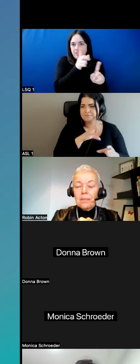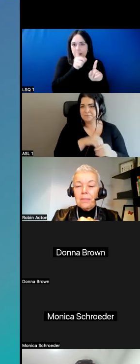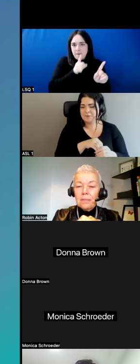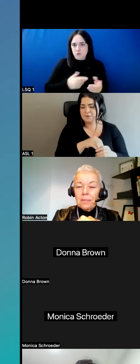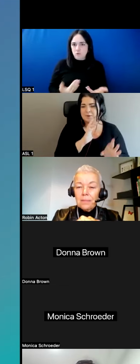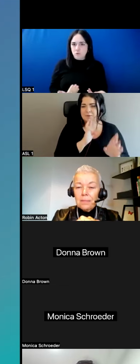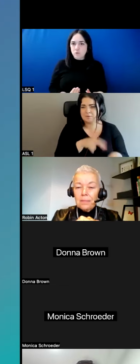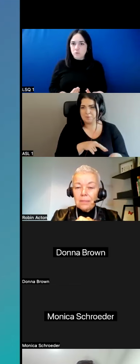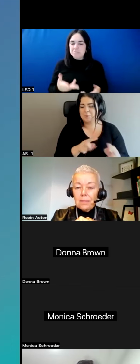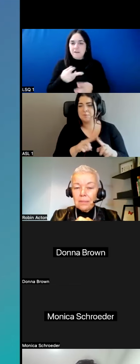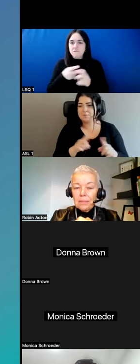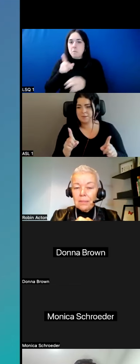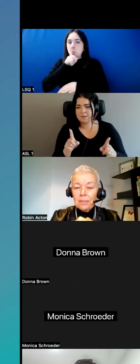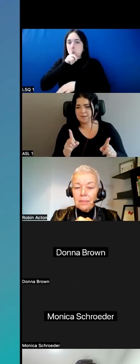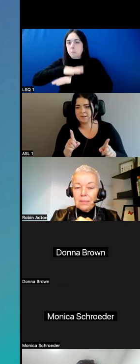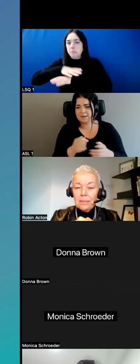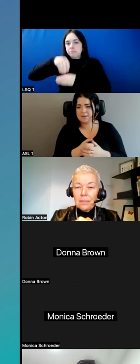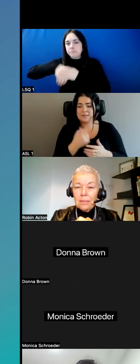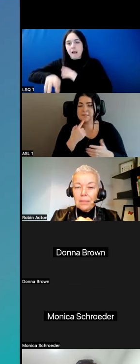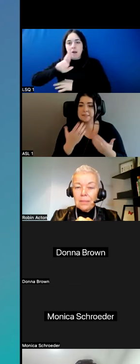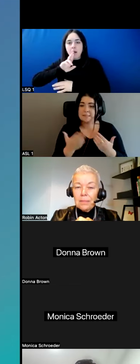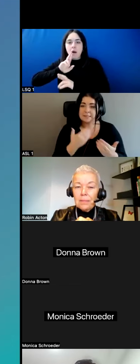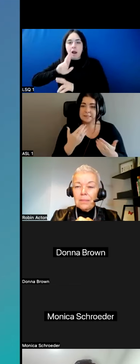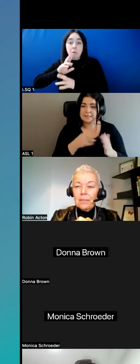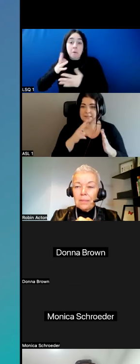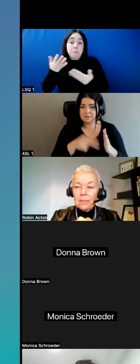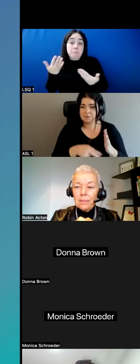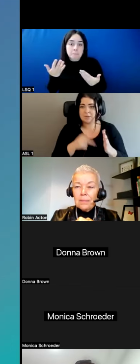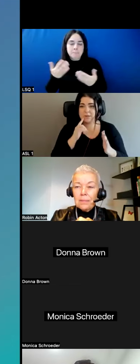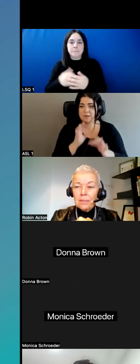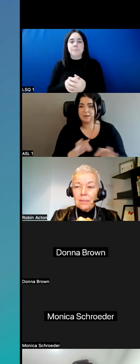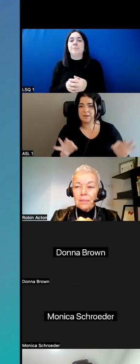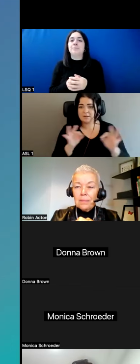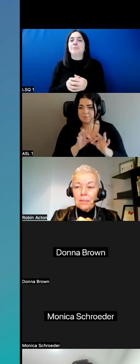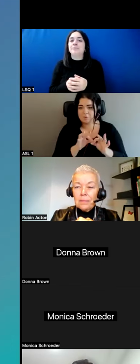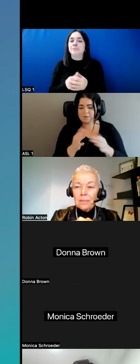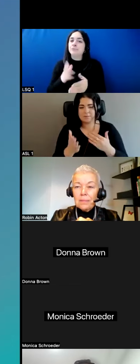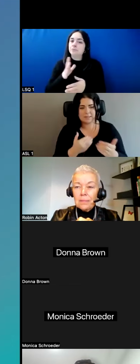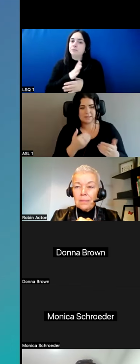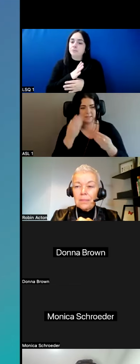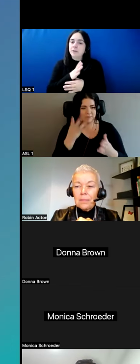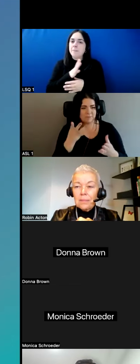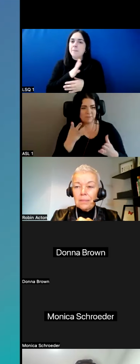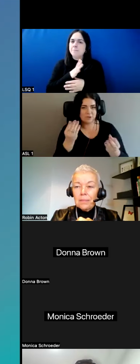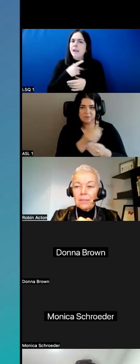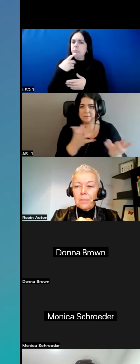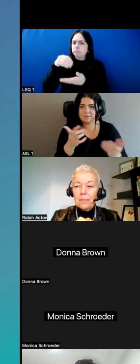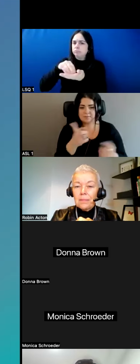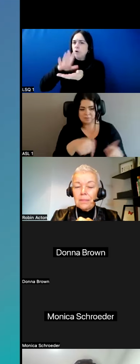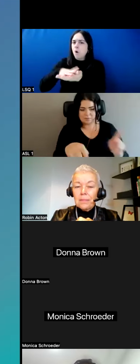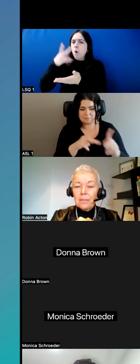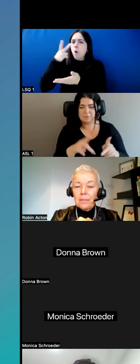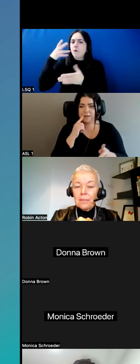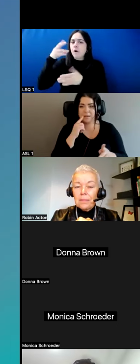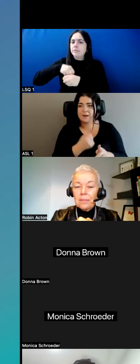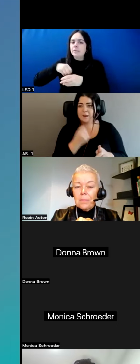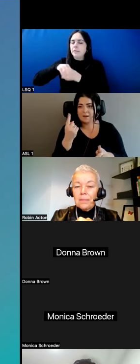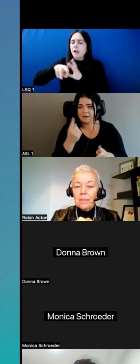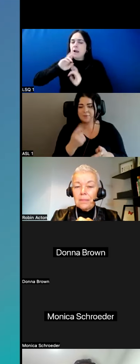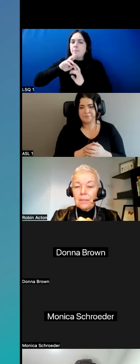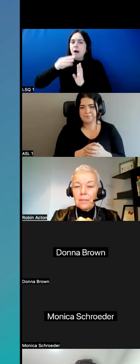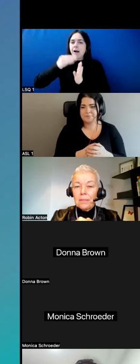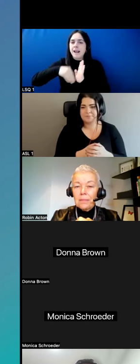Ils n'ont pas voulu le mentionner tel quel, mais ils ont mentionné la lecture facile, easy read, et l'importance que les